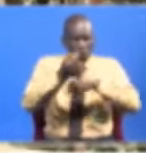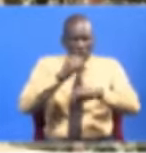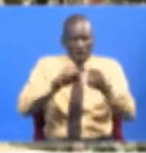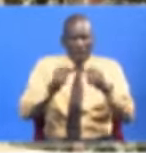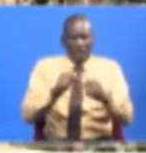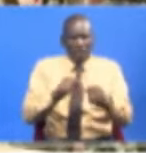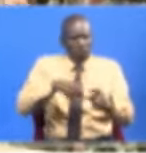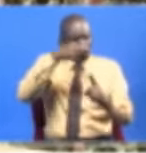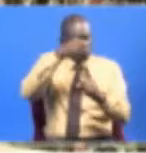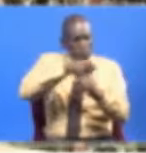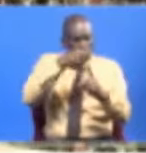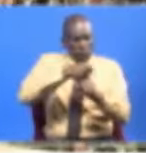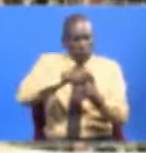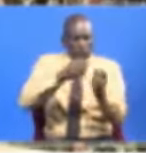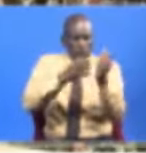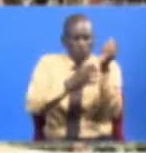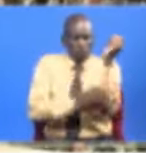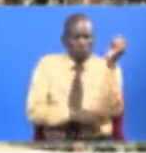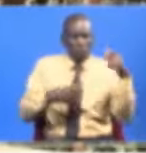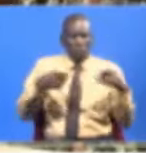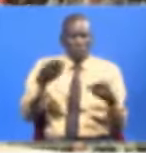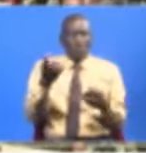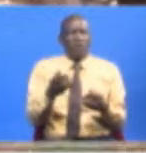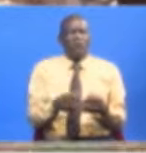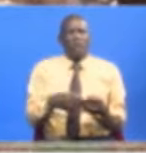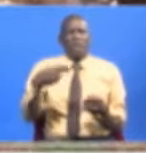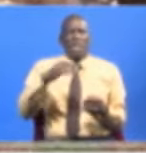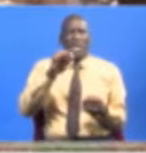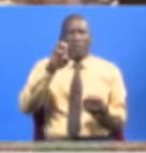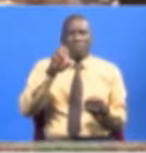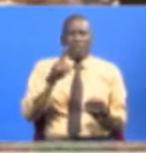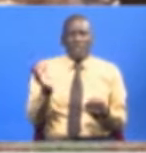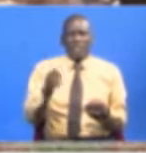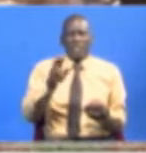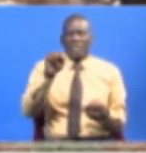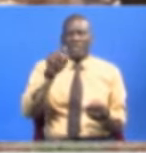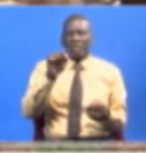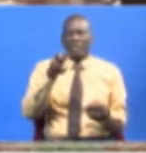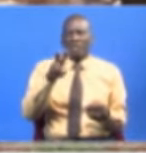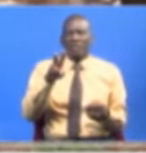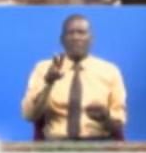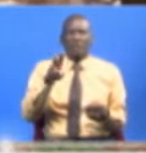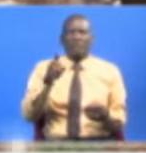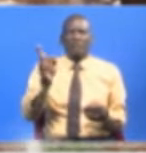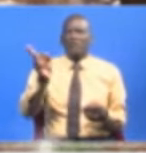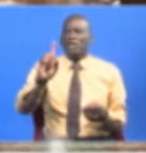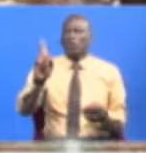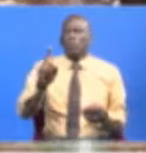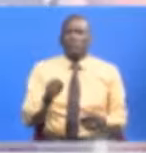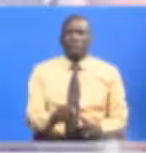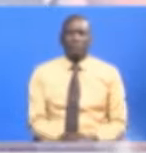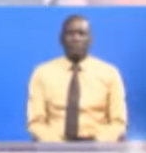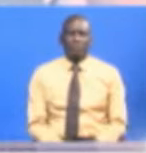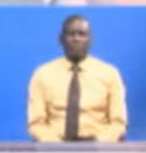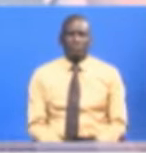kutetea wanyonge. Hemed Abdalla, NTV Nairobi.